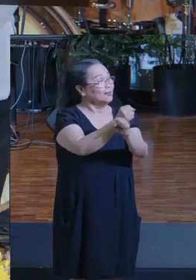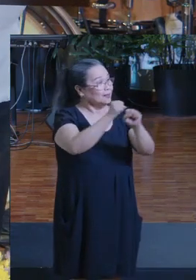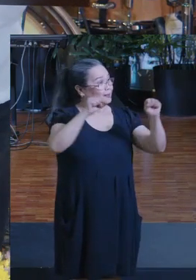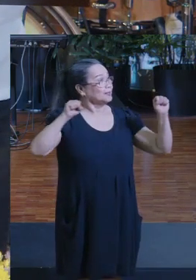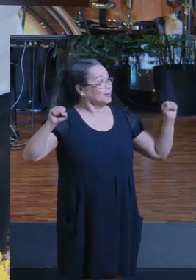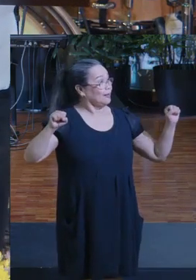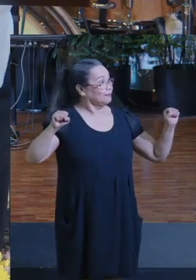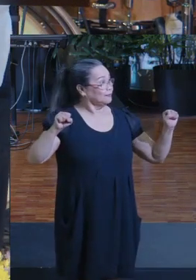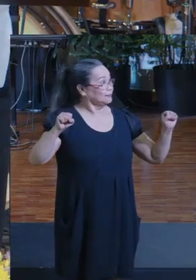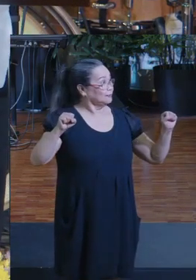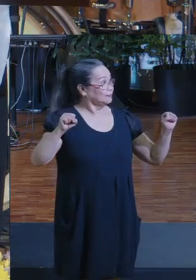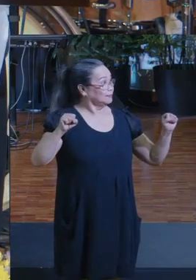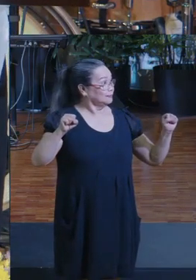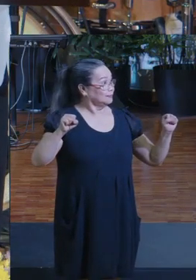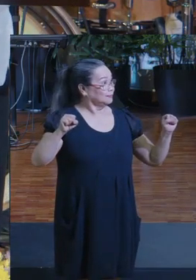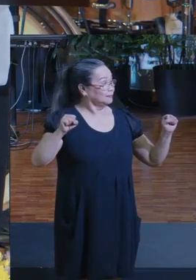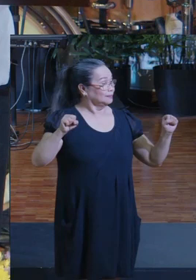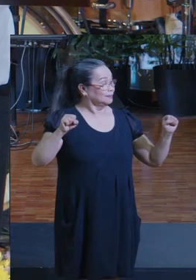Kaligtasan.